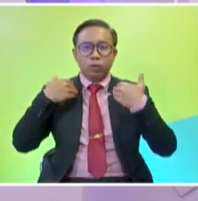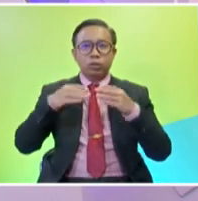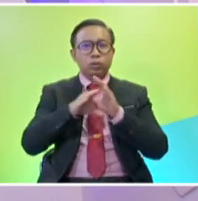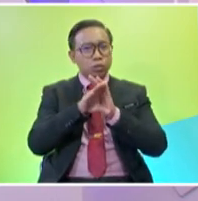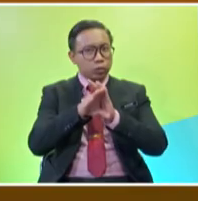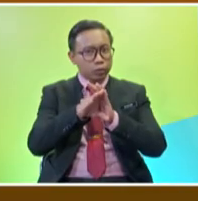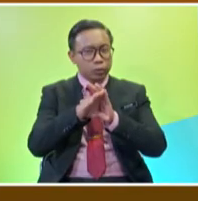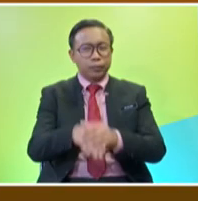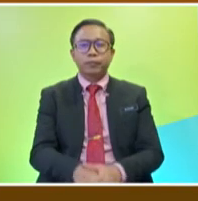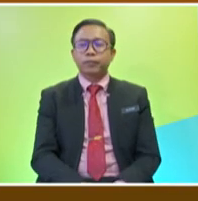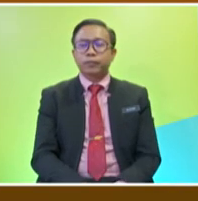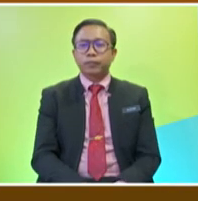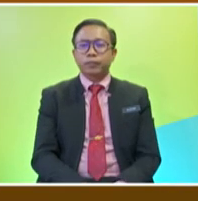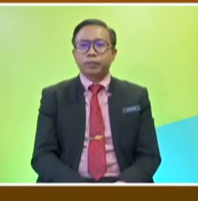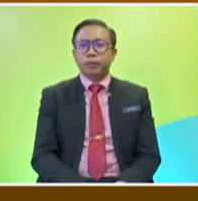adalah